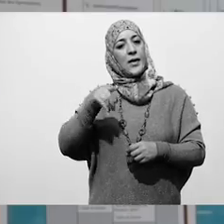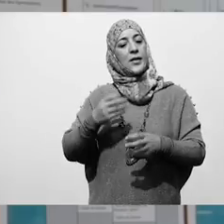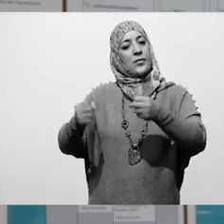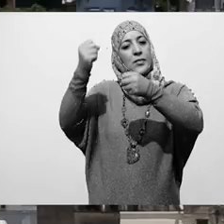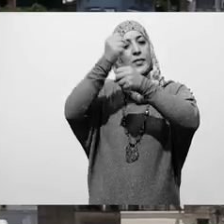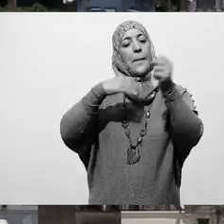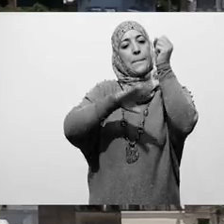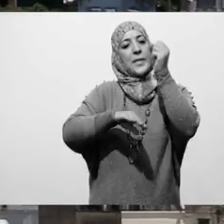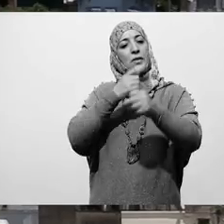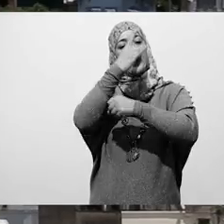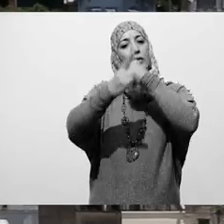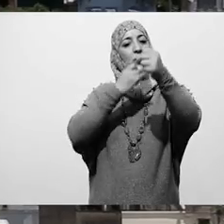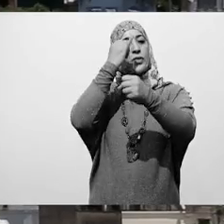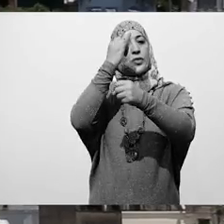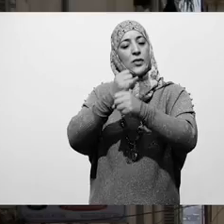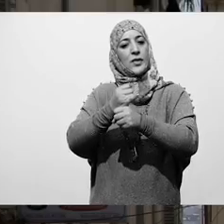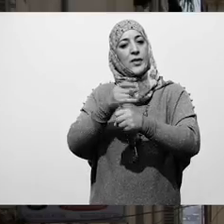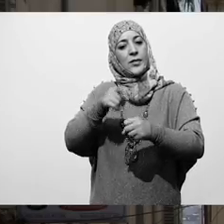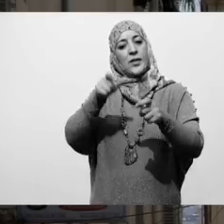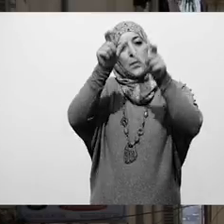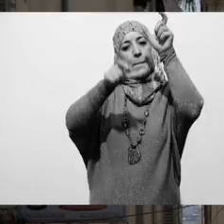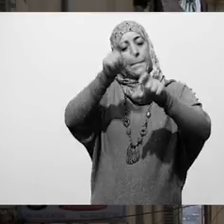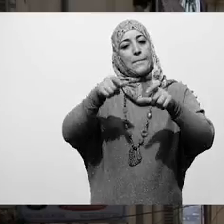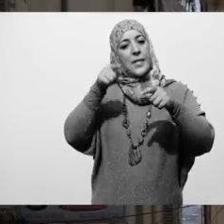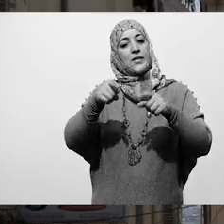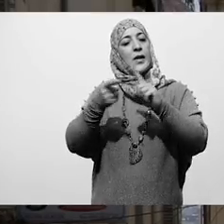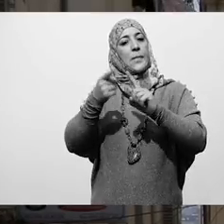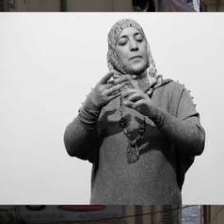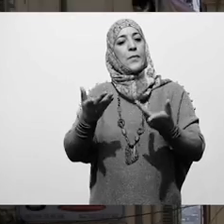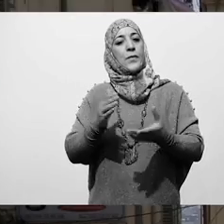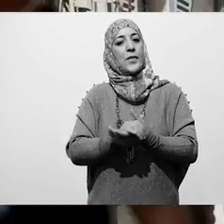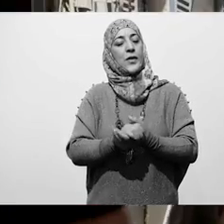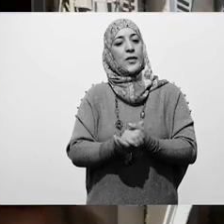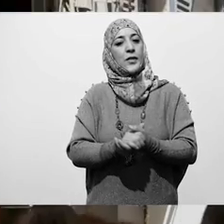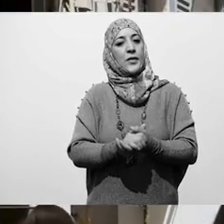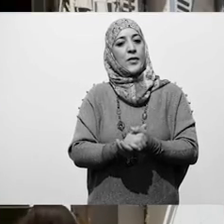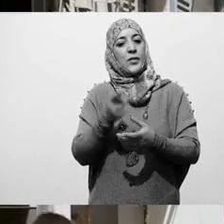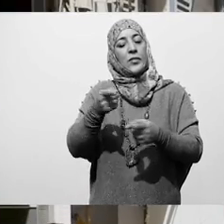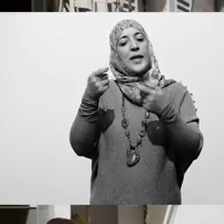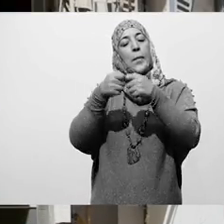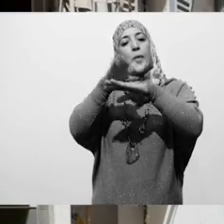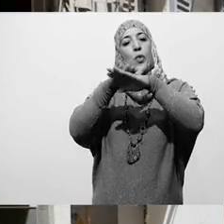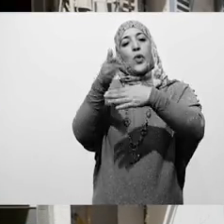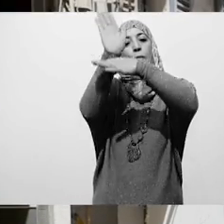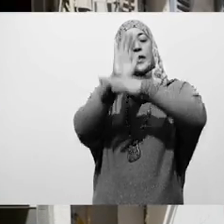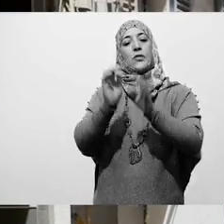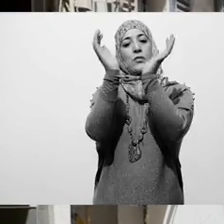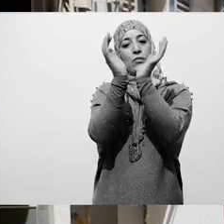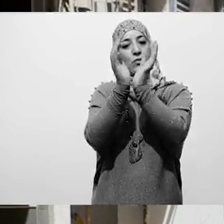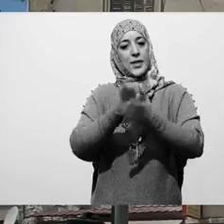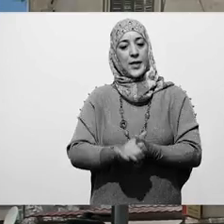en situation sans handicap. C'est basé réellement sur ce que ces personnes la vivent et reçoivent comme protection sociale.